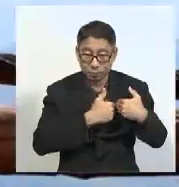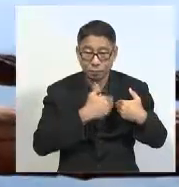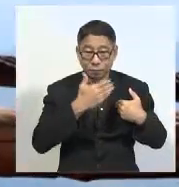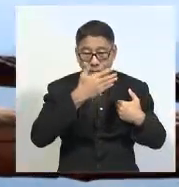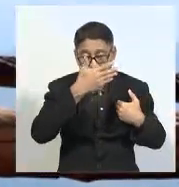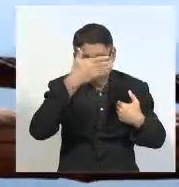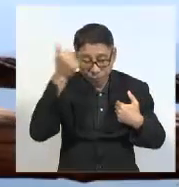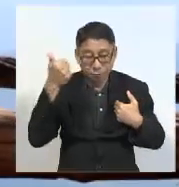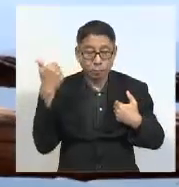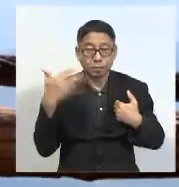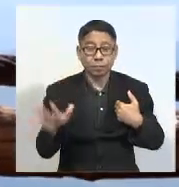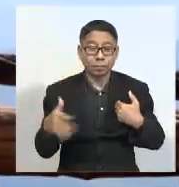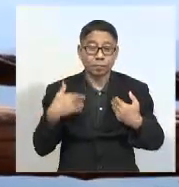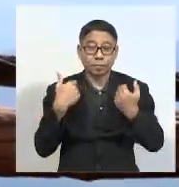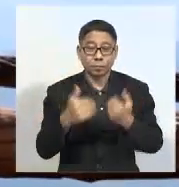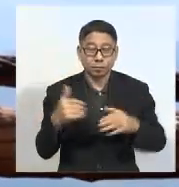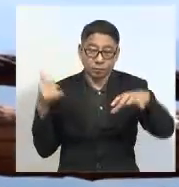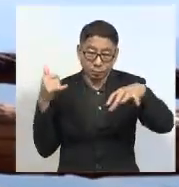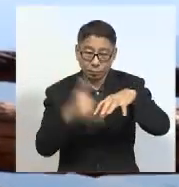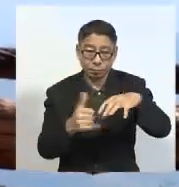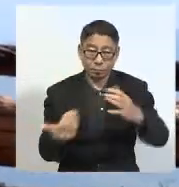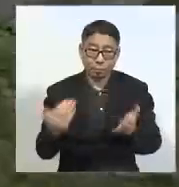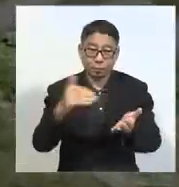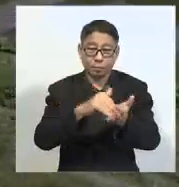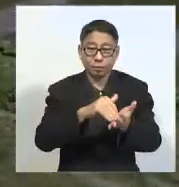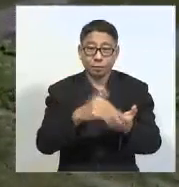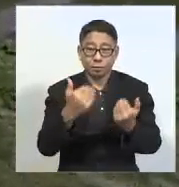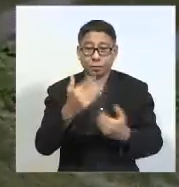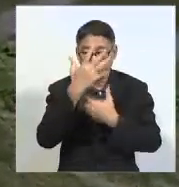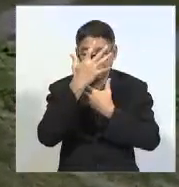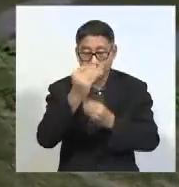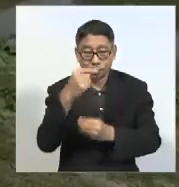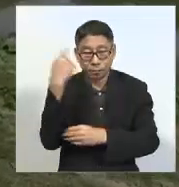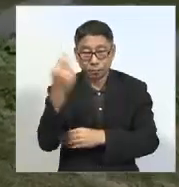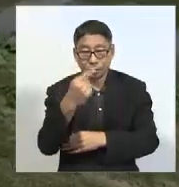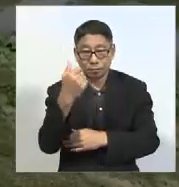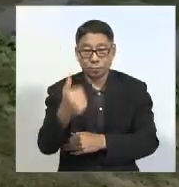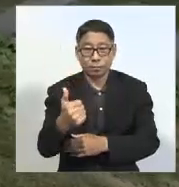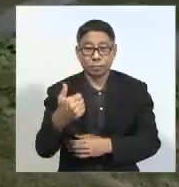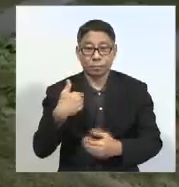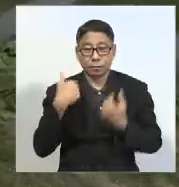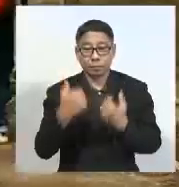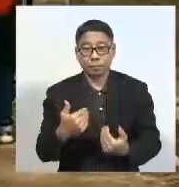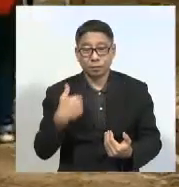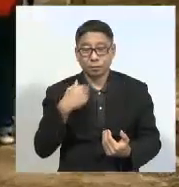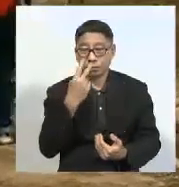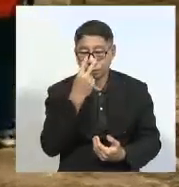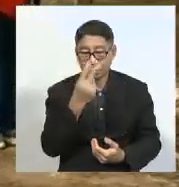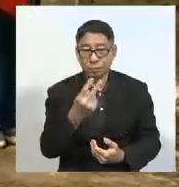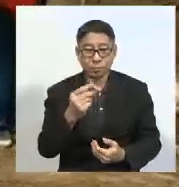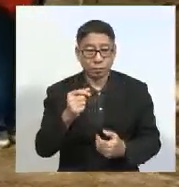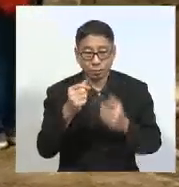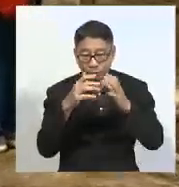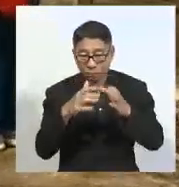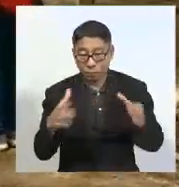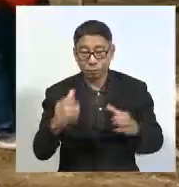ม่รู้ลืมแน่ๆแล้วก็อยากจะกลับมาเยือนอีกครั้งหนึ่งสนใจก็ไปเที่ยวกันได้นะคะคุณผู้ชมยังมีอะไรให้ดูให้ชมอีกเ